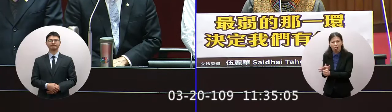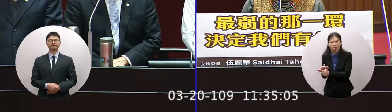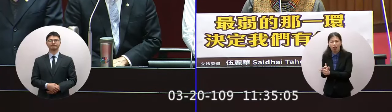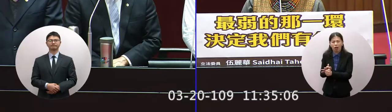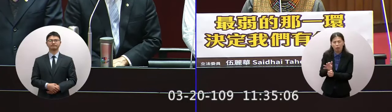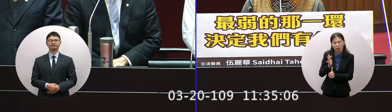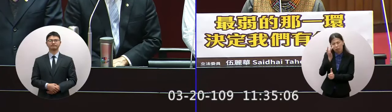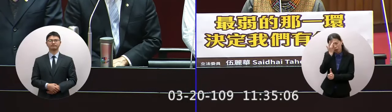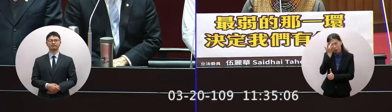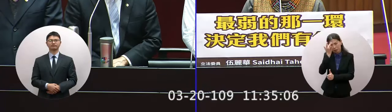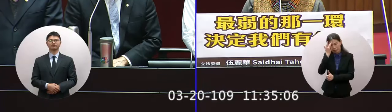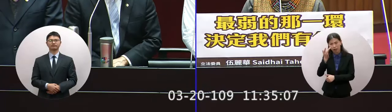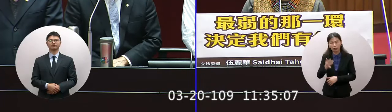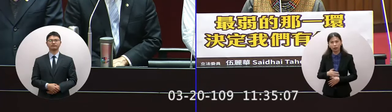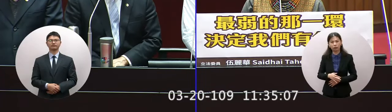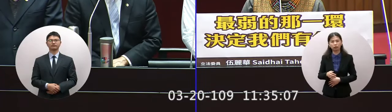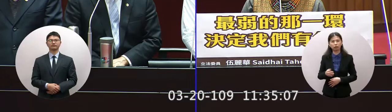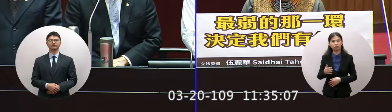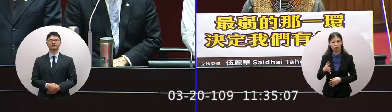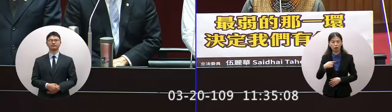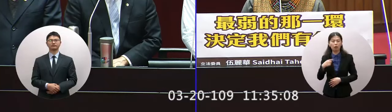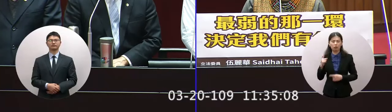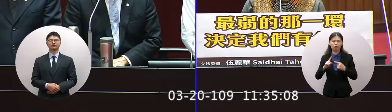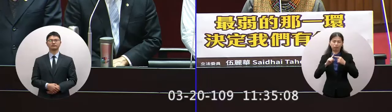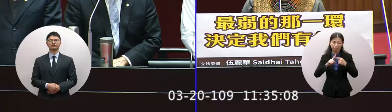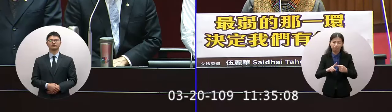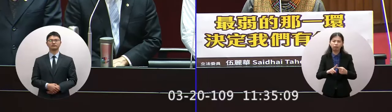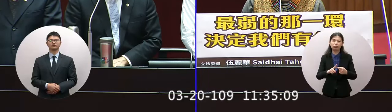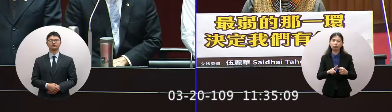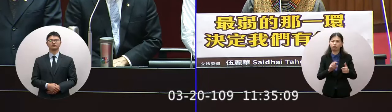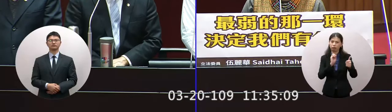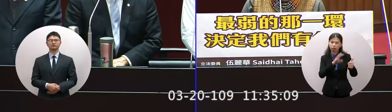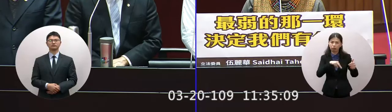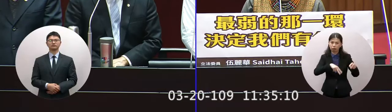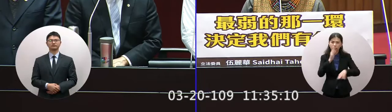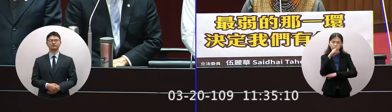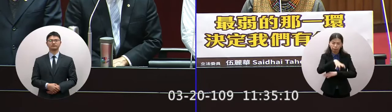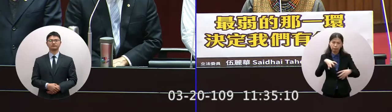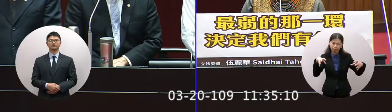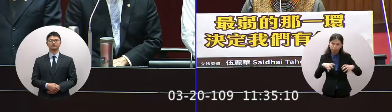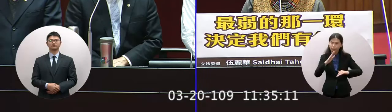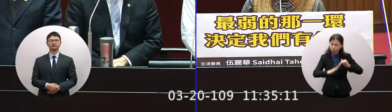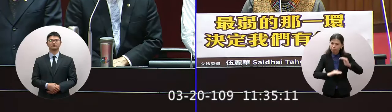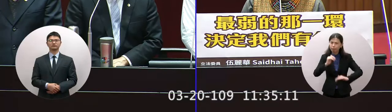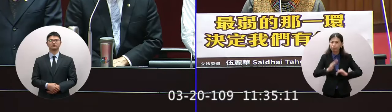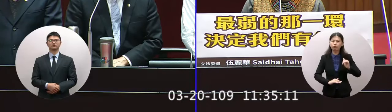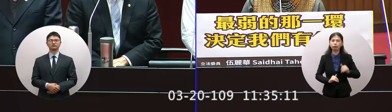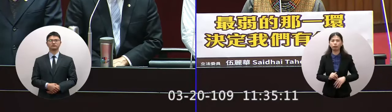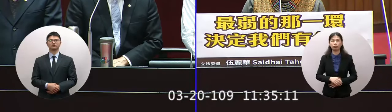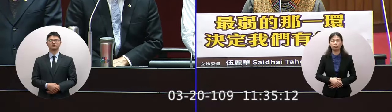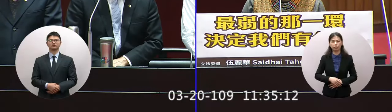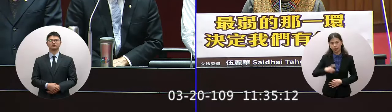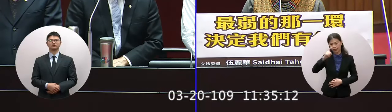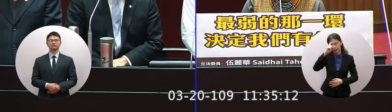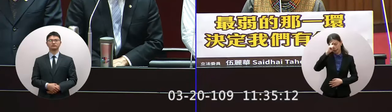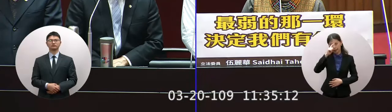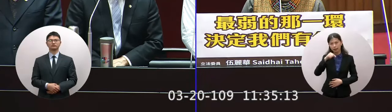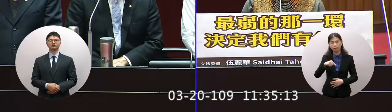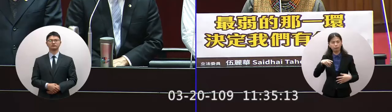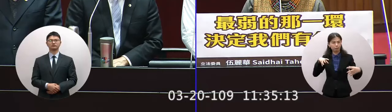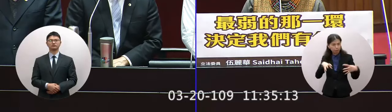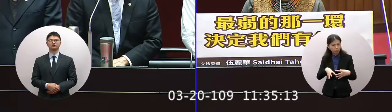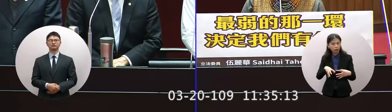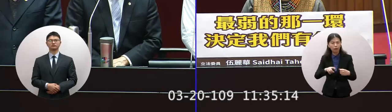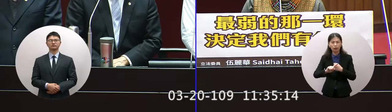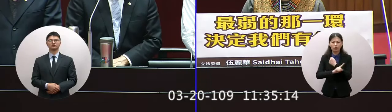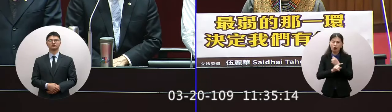服。这个是为什么我们来到立法院要跟行政院一起来合作的原因。我们希望在这个方面，我们有很